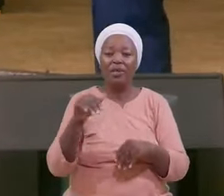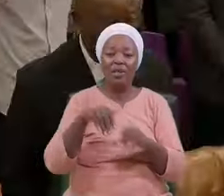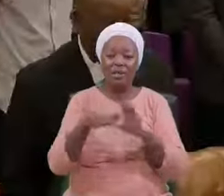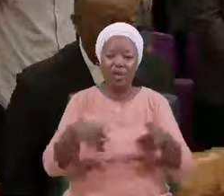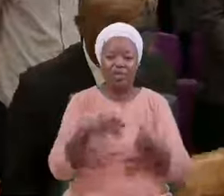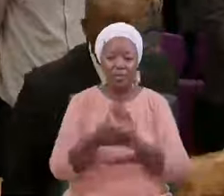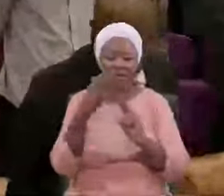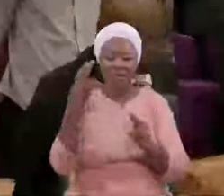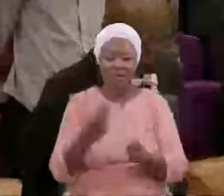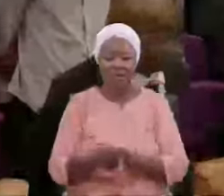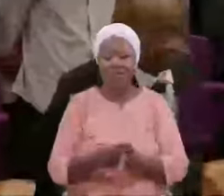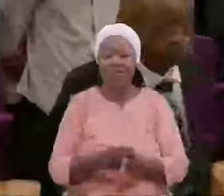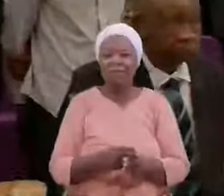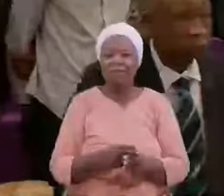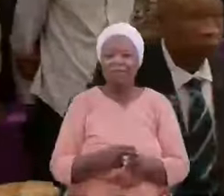ce soir.